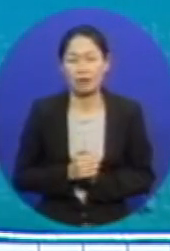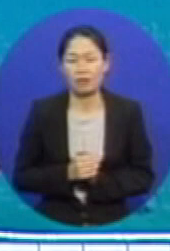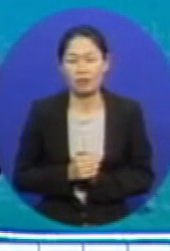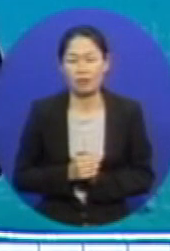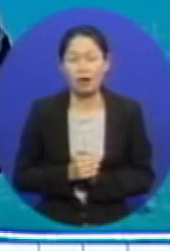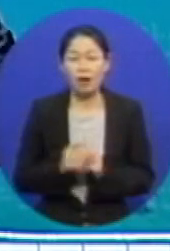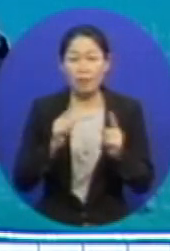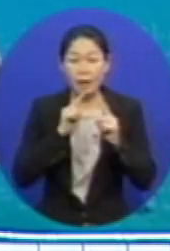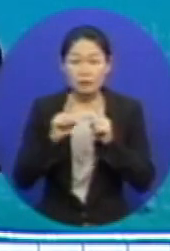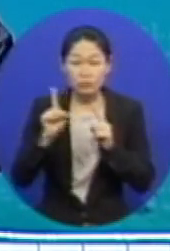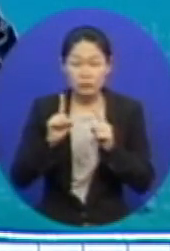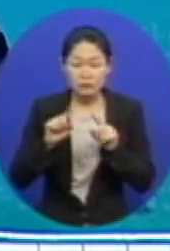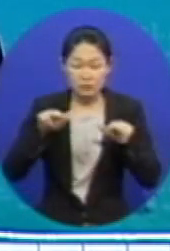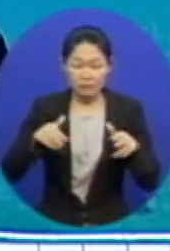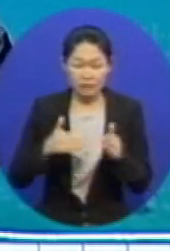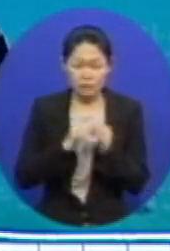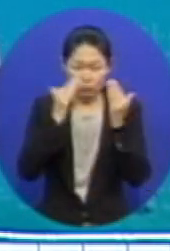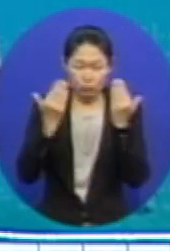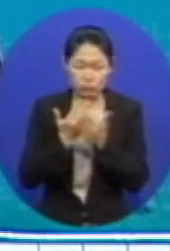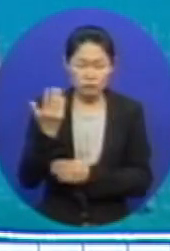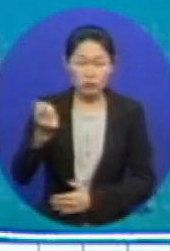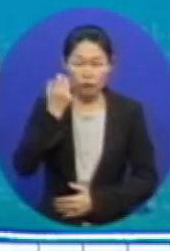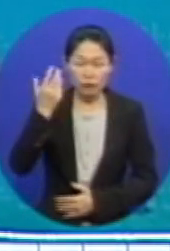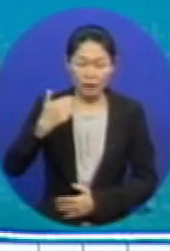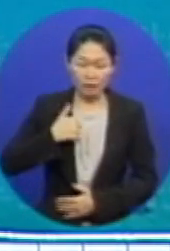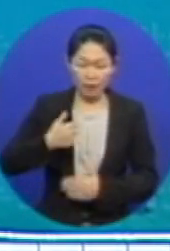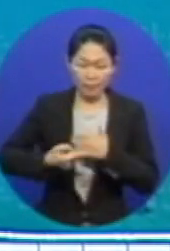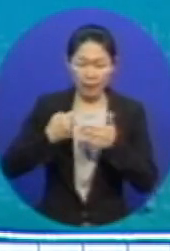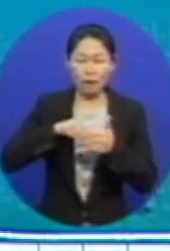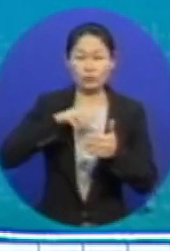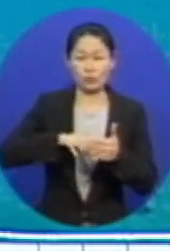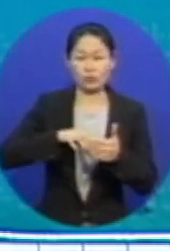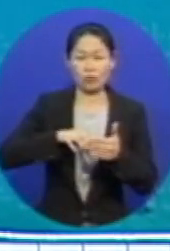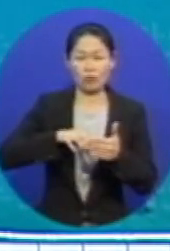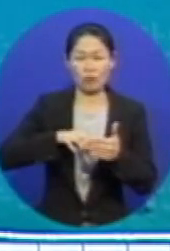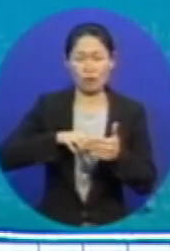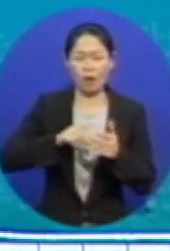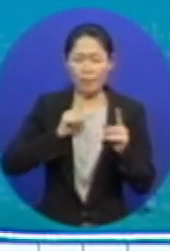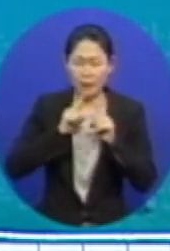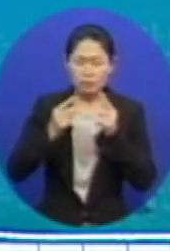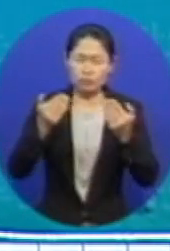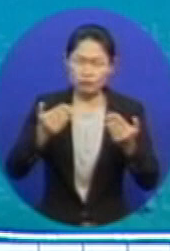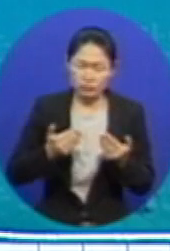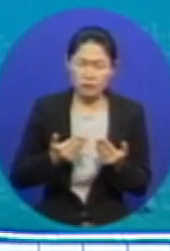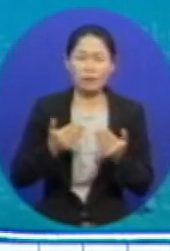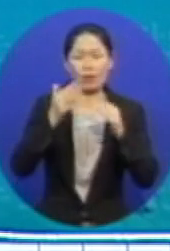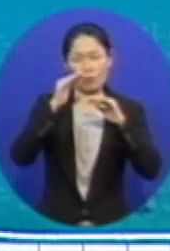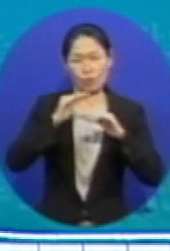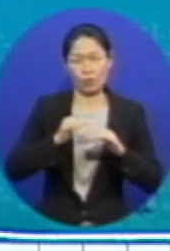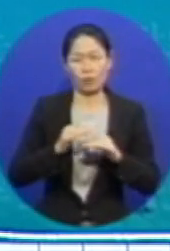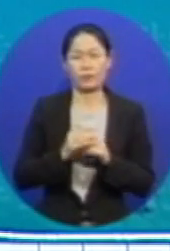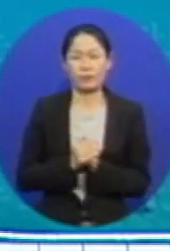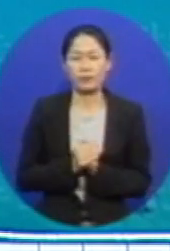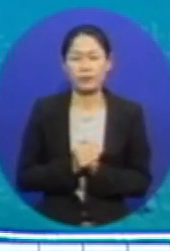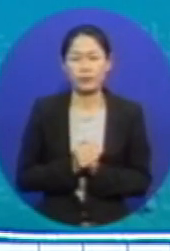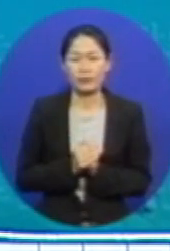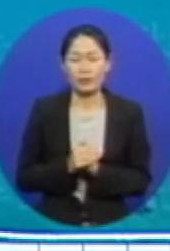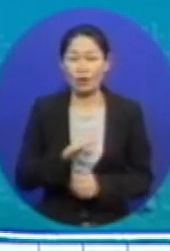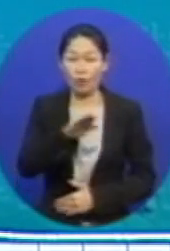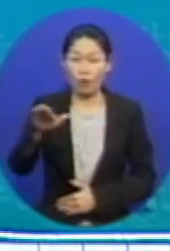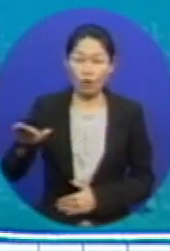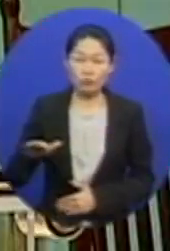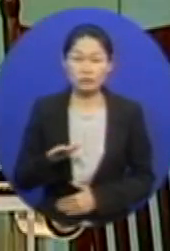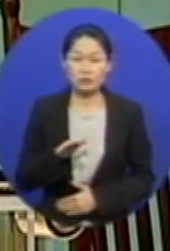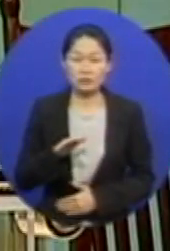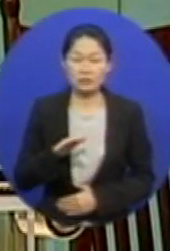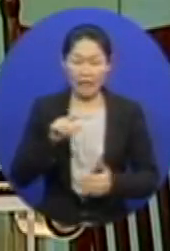이 말씀들이 다 그동안의 성령님께서 내 마음에서 말씀하시던 내용이라는 거예요 여러분 안에